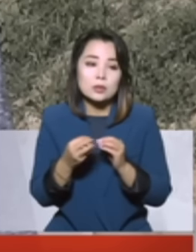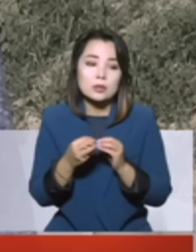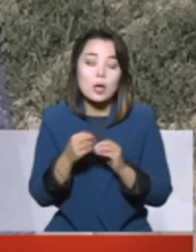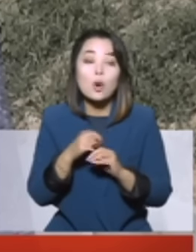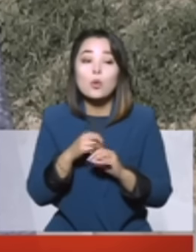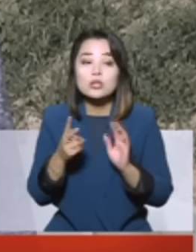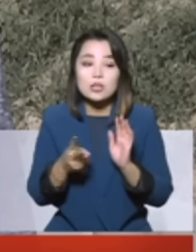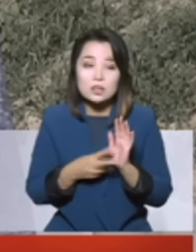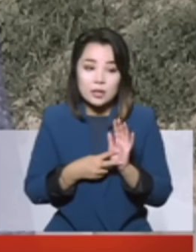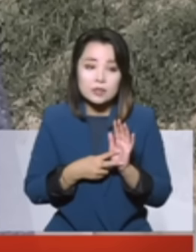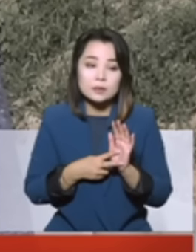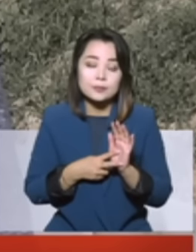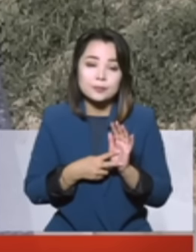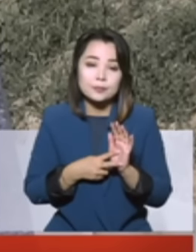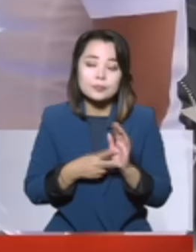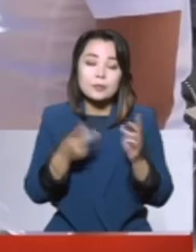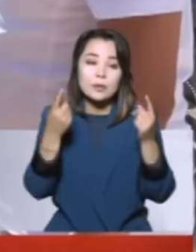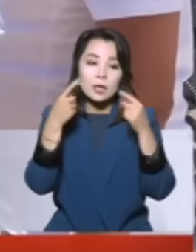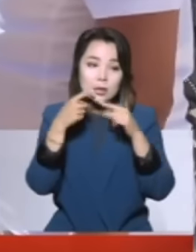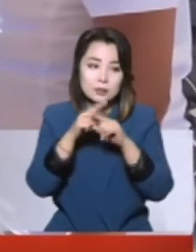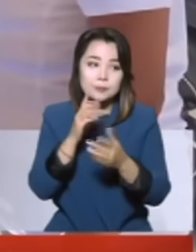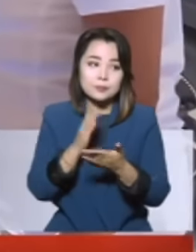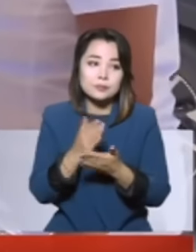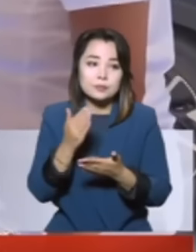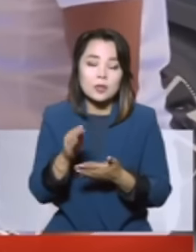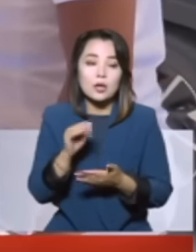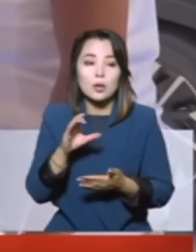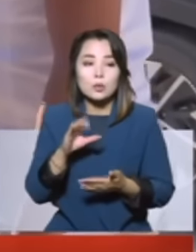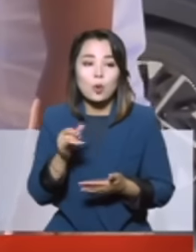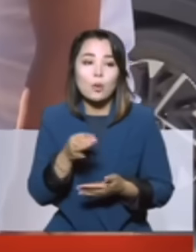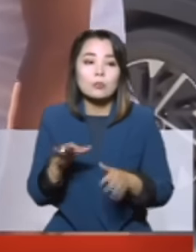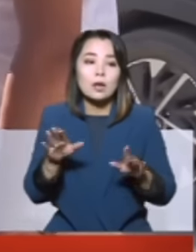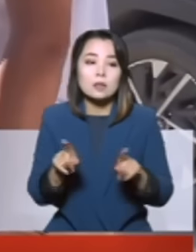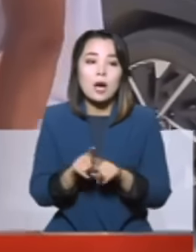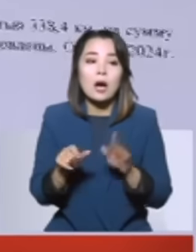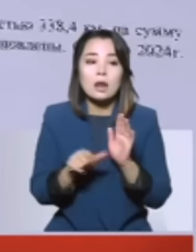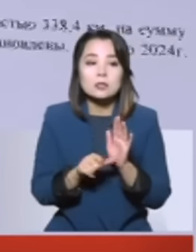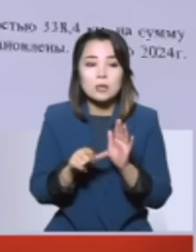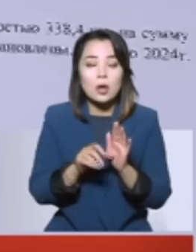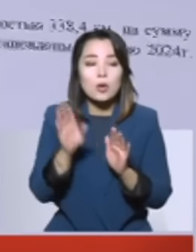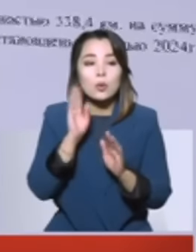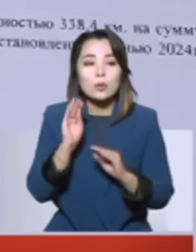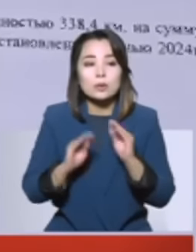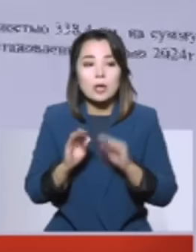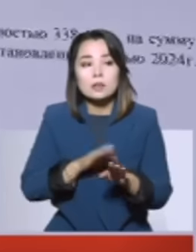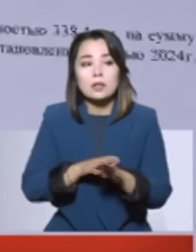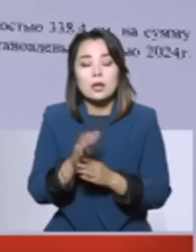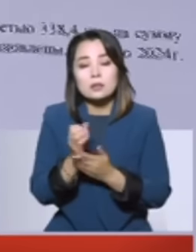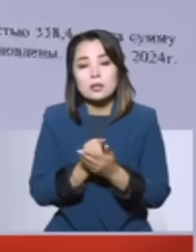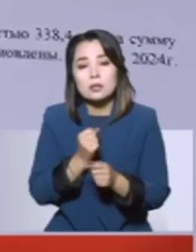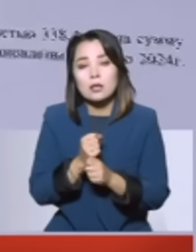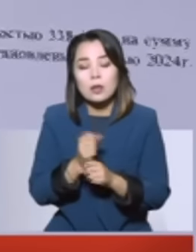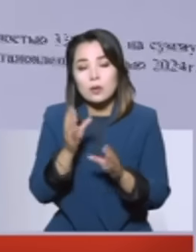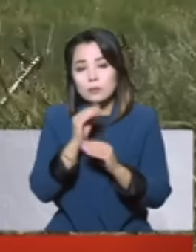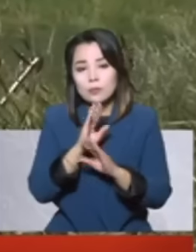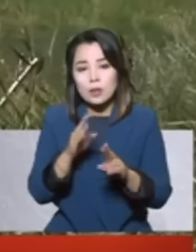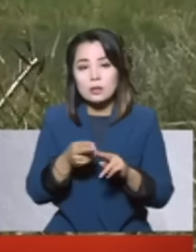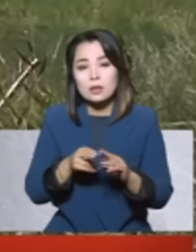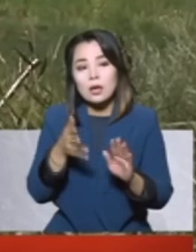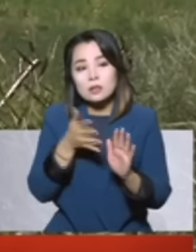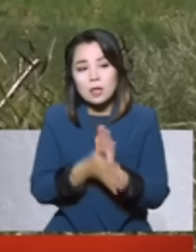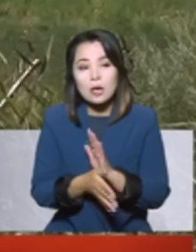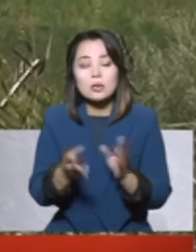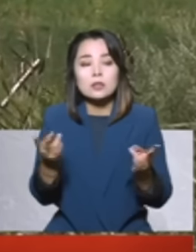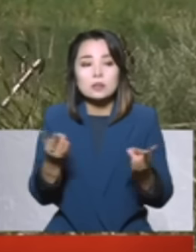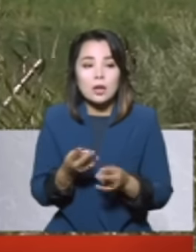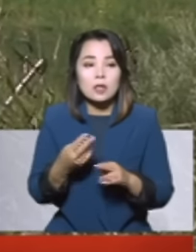17 техника. Келешекте Жетісу облысында үлкен 6 су қойма салу көзделген. Бұл да игерілмей жатқан суармалы алқаптарды